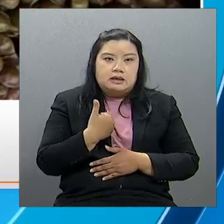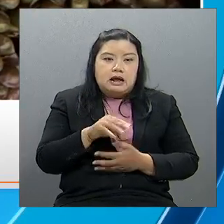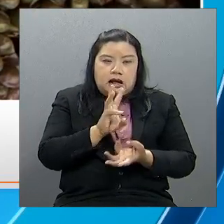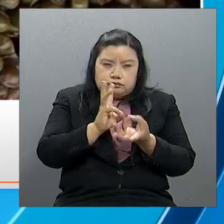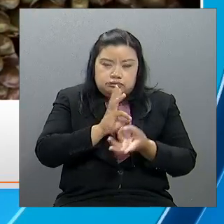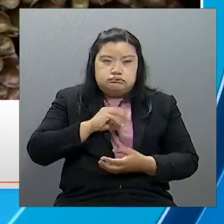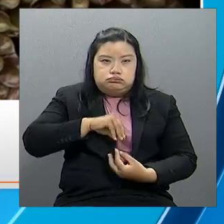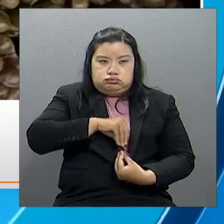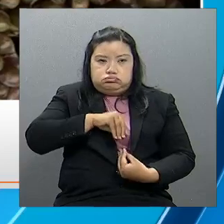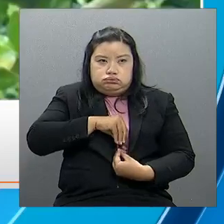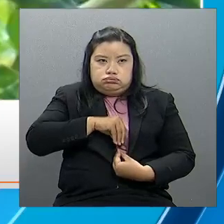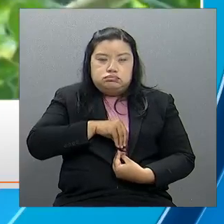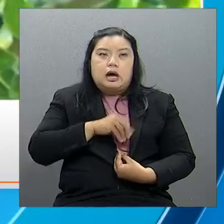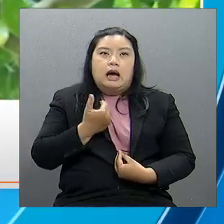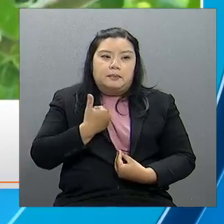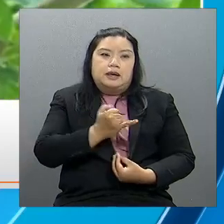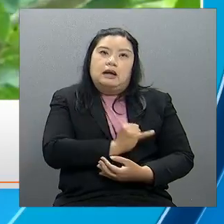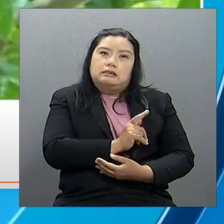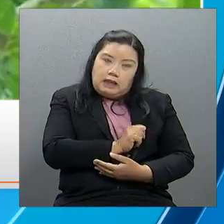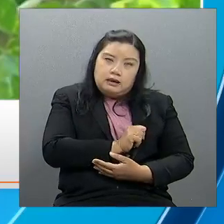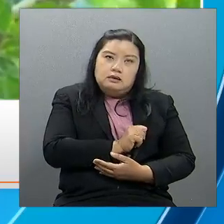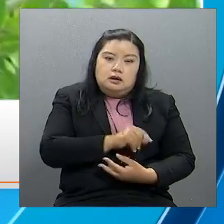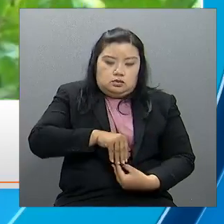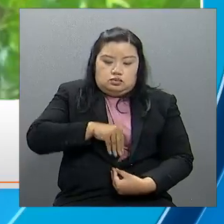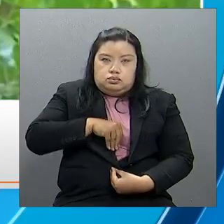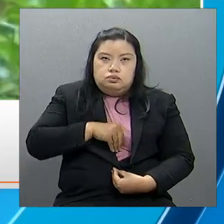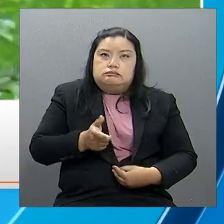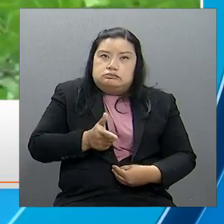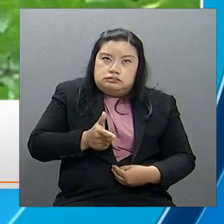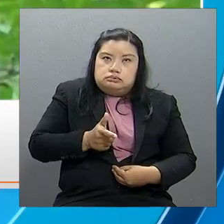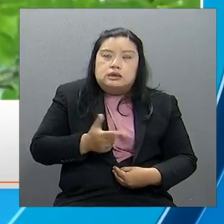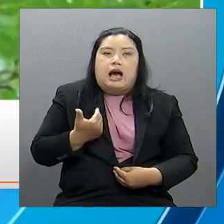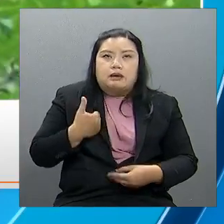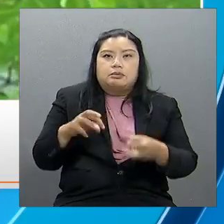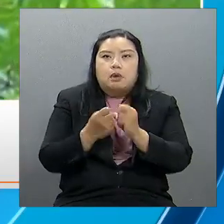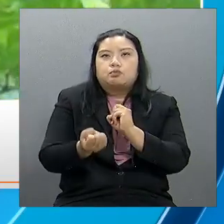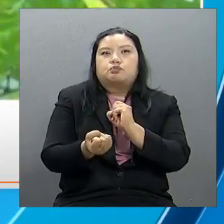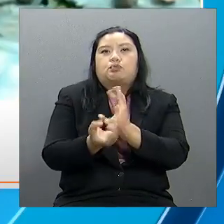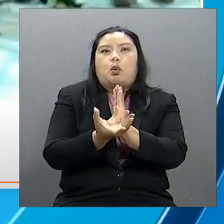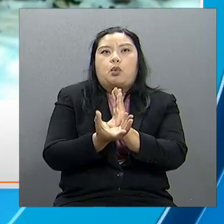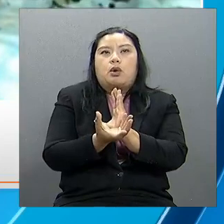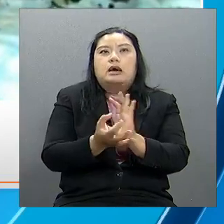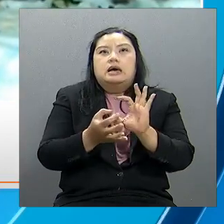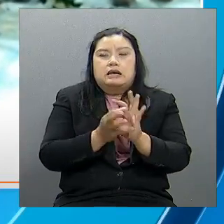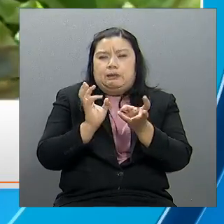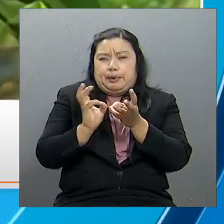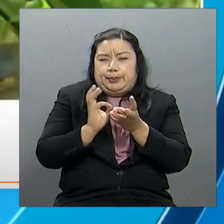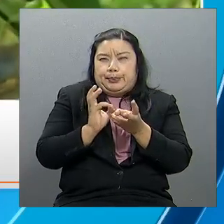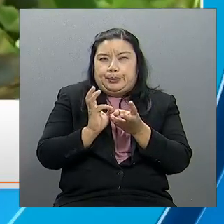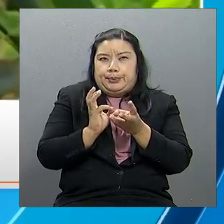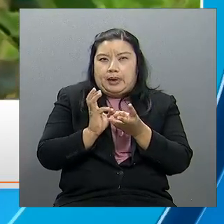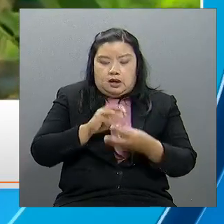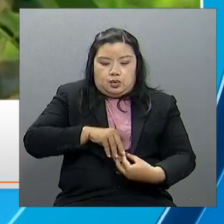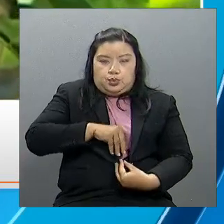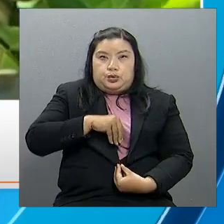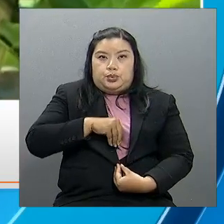ระเพาะปัสสาวะนะฮะอันนี้ก็เป็นที่มาที่ทำให้เกิดมีอาการตกตะกอนมากขึ้นนะฮะปัสสาวะข้น